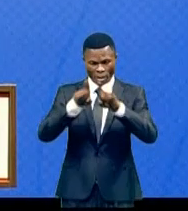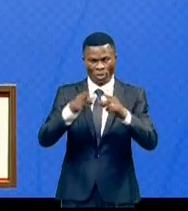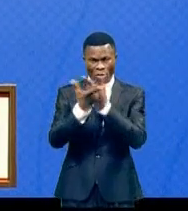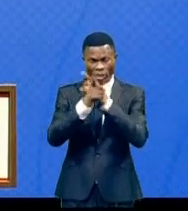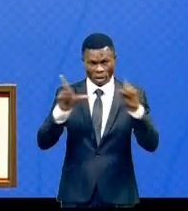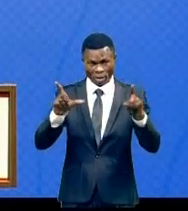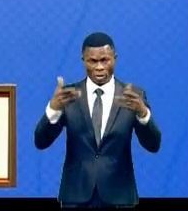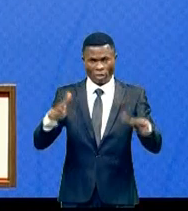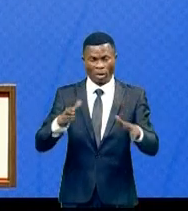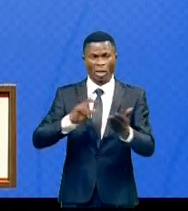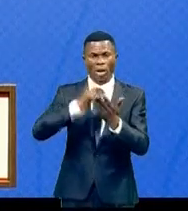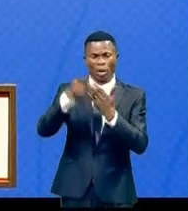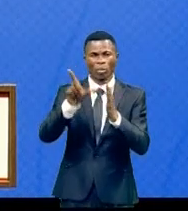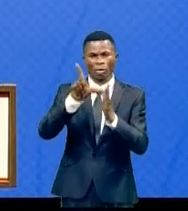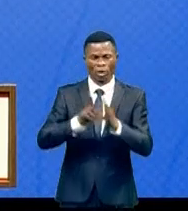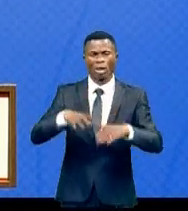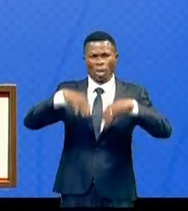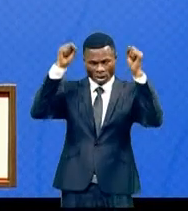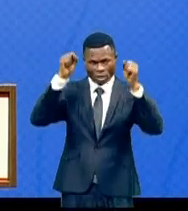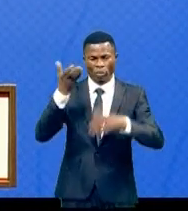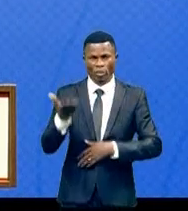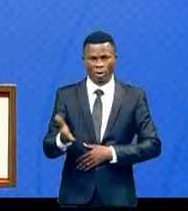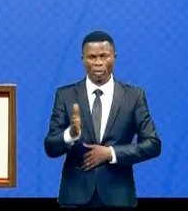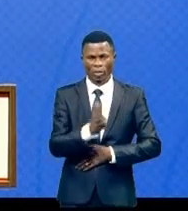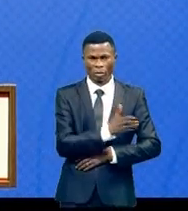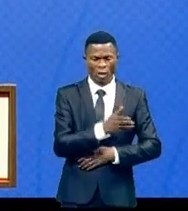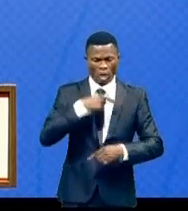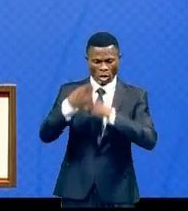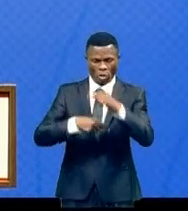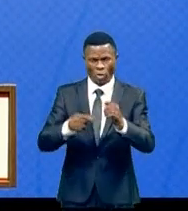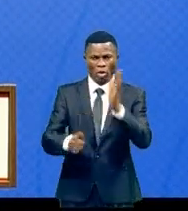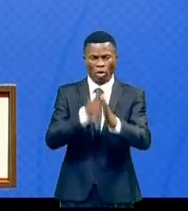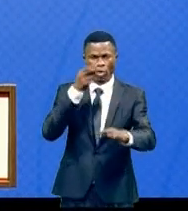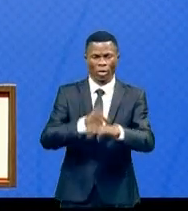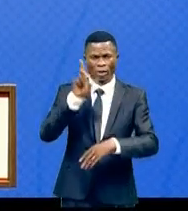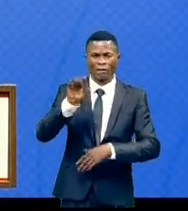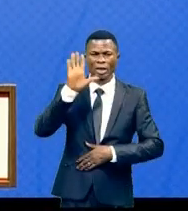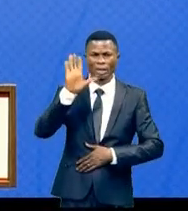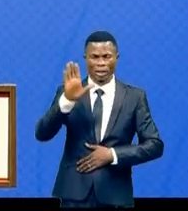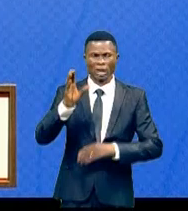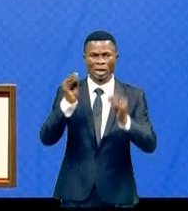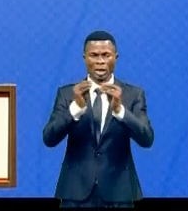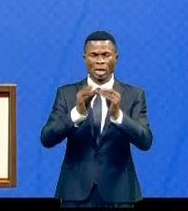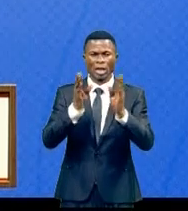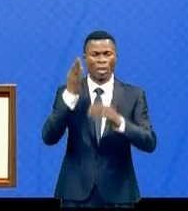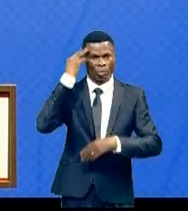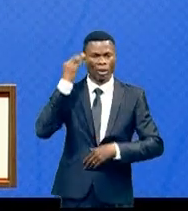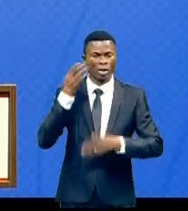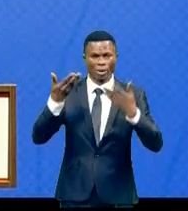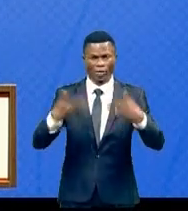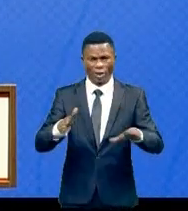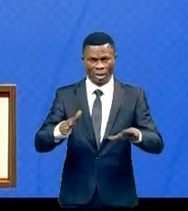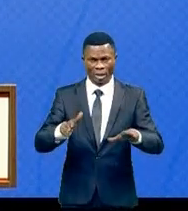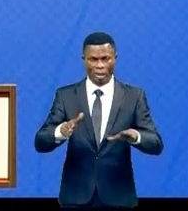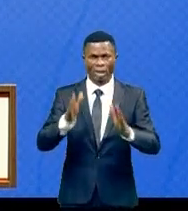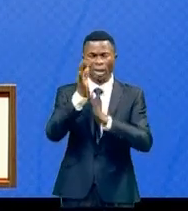délibération, ce projet de loi a été adopté. Commencé à 11h25, la réunion du Conseil des ministres a pris fin